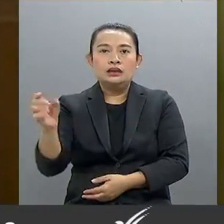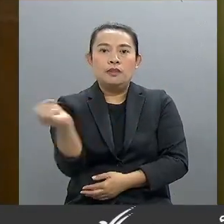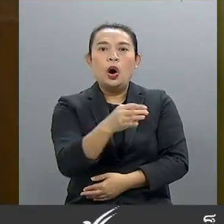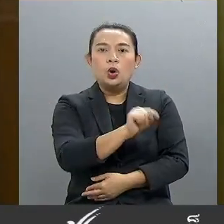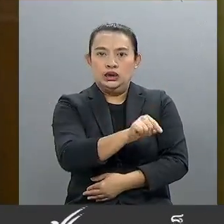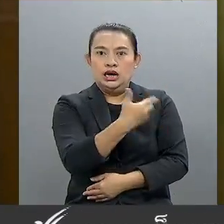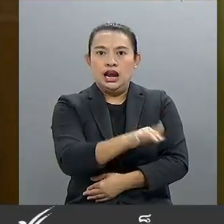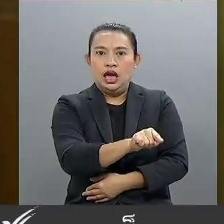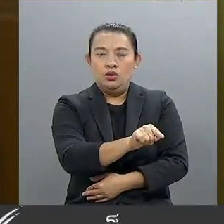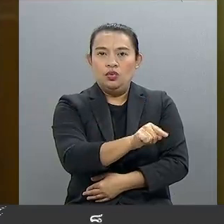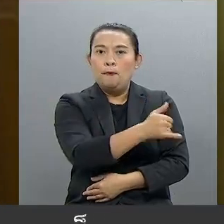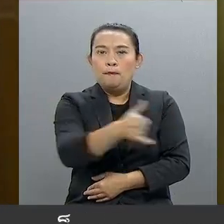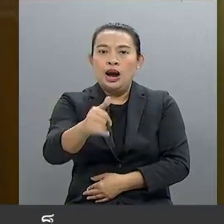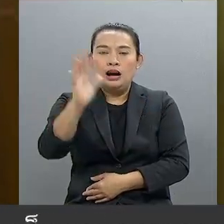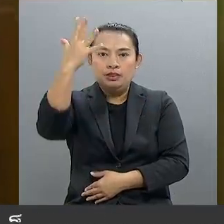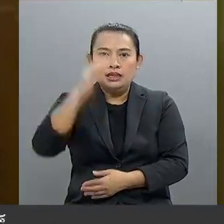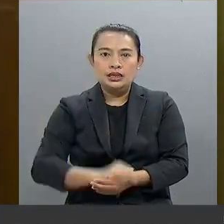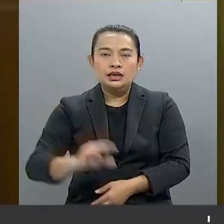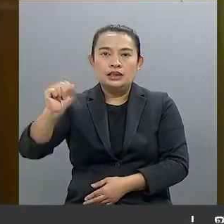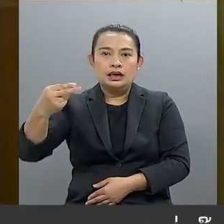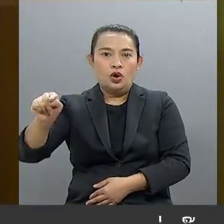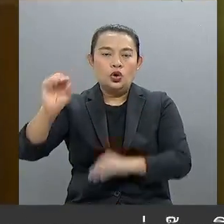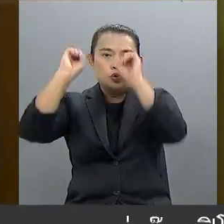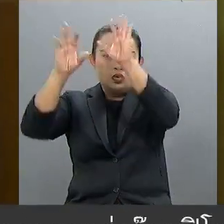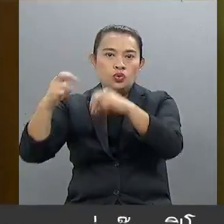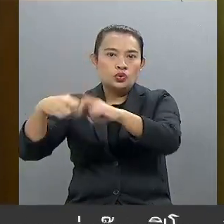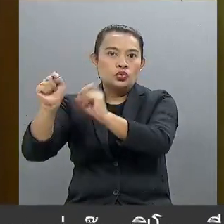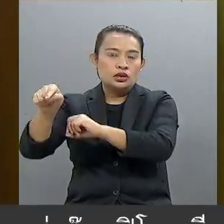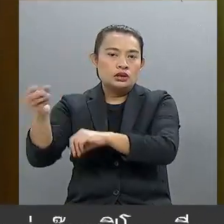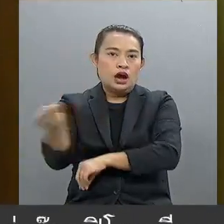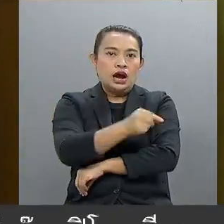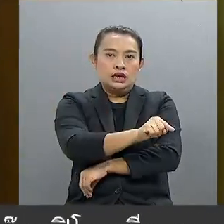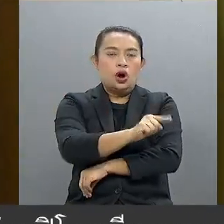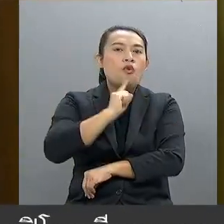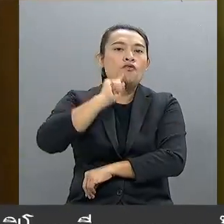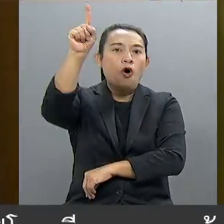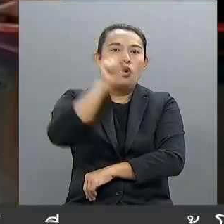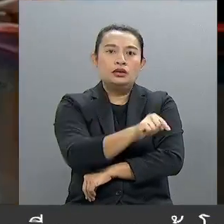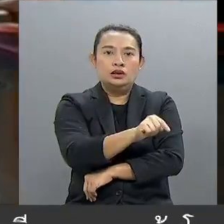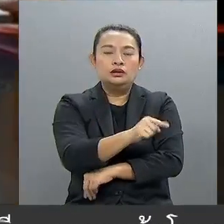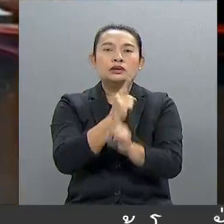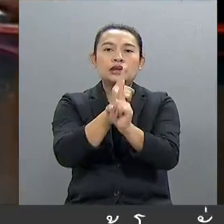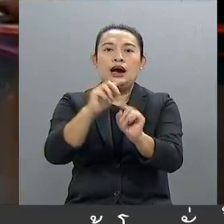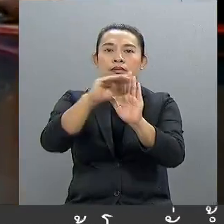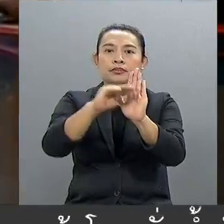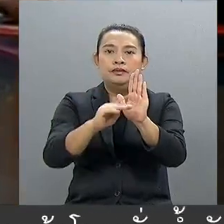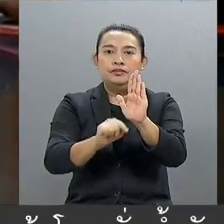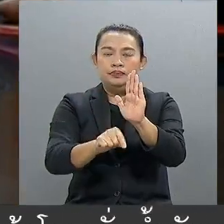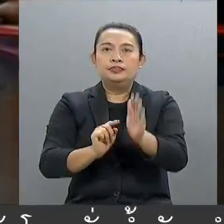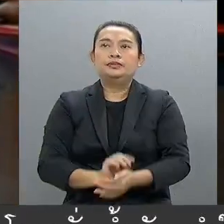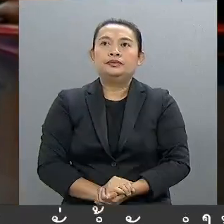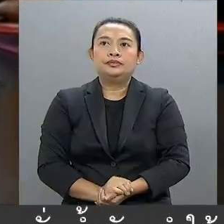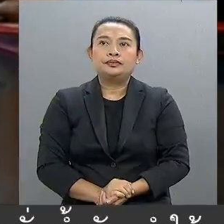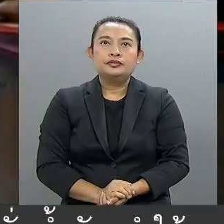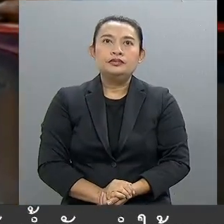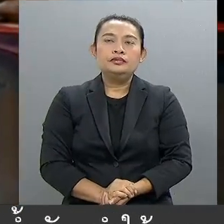ไม่มาทางสหกรณ์ออมทรัพย์ครูสุรินทร์ก็จะดำเนินการฟ้องร้องในลำดับต่อไปนะคะเดี๋ยวพูดคุยด้าน